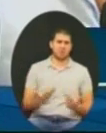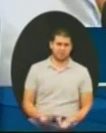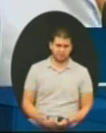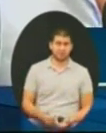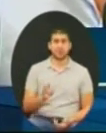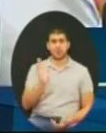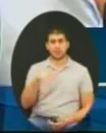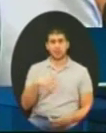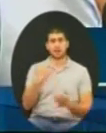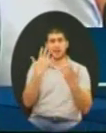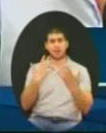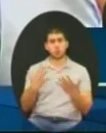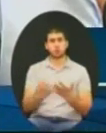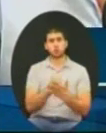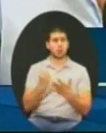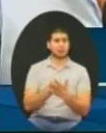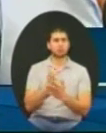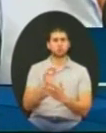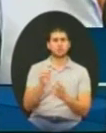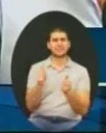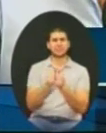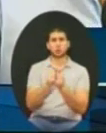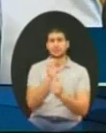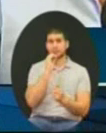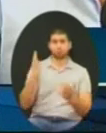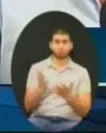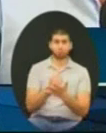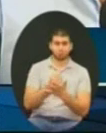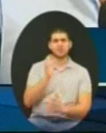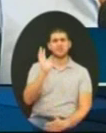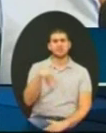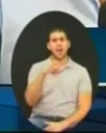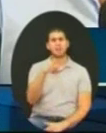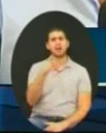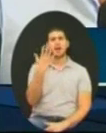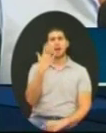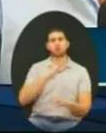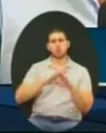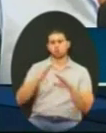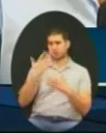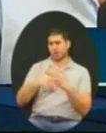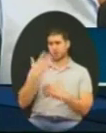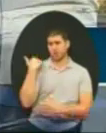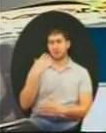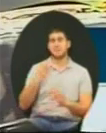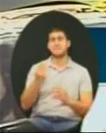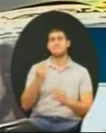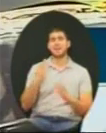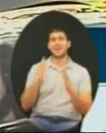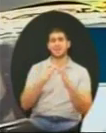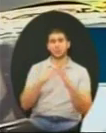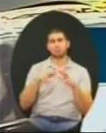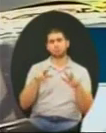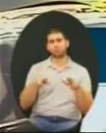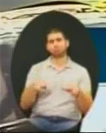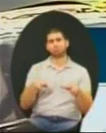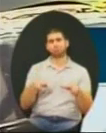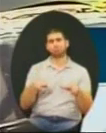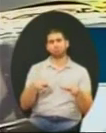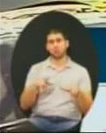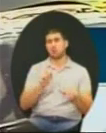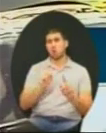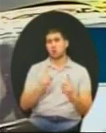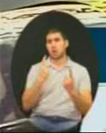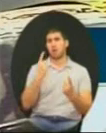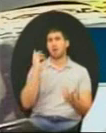גם מבחינת כמות הזוכים של זוגות צעירים שזכו, וגם מבחינת זה שחמישה חודשים אחרונים עם מחירי הדיור, נמצאים בסטגנציה. מה שלא